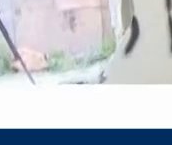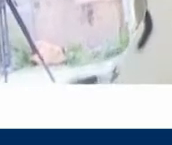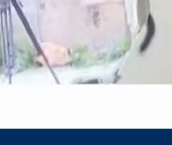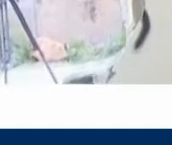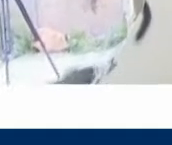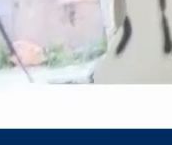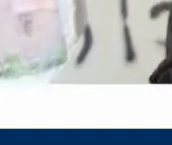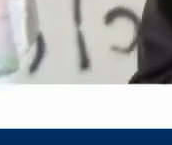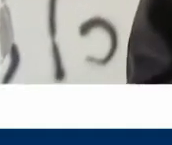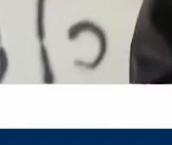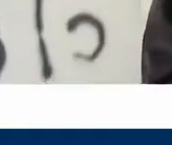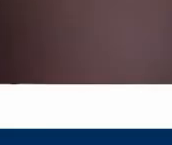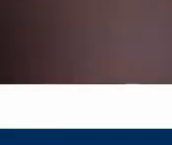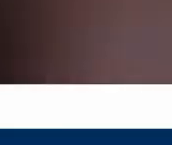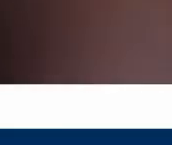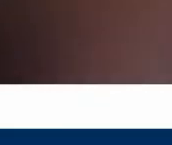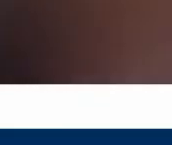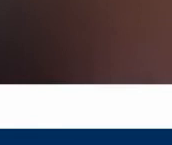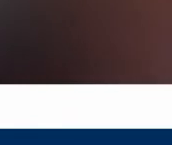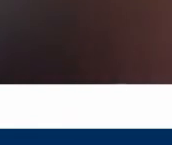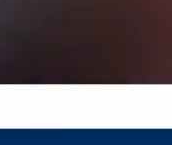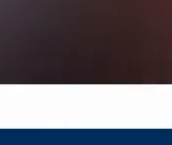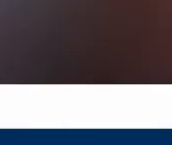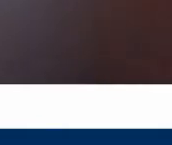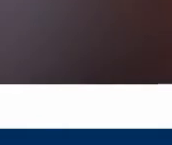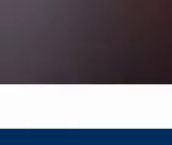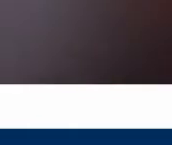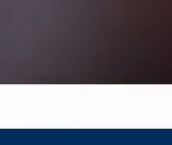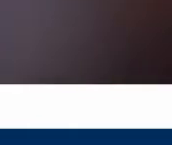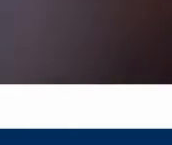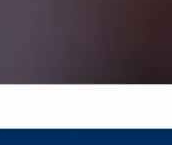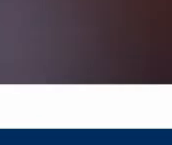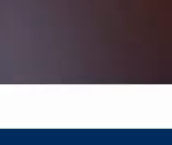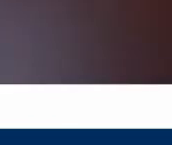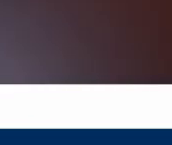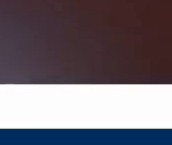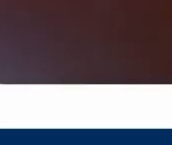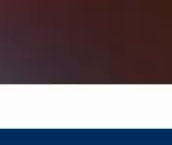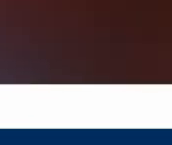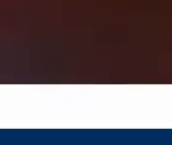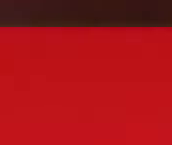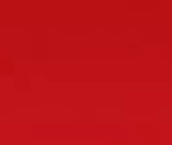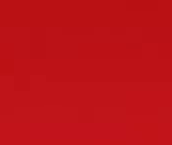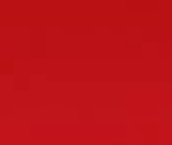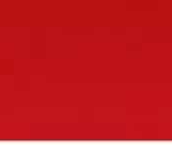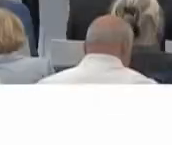בוצע בשוגג על ידי לוחם שהיה תחת אש בעת שהמתין ליציאת הכוחות, אך לא ניתן לקבוע בוודאות מי